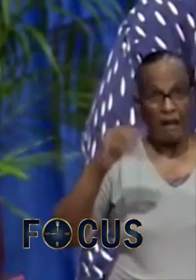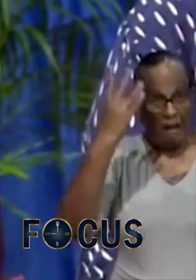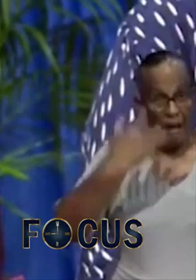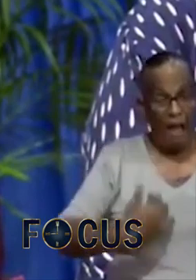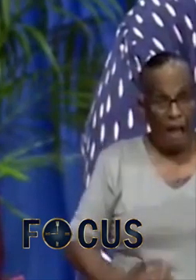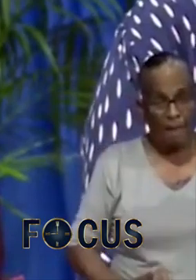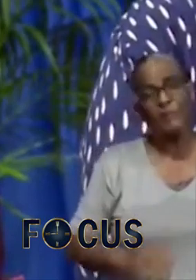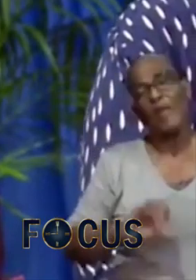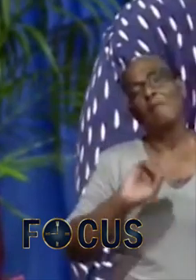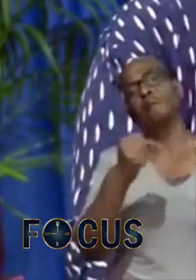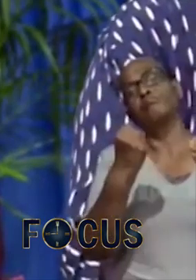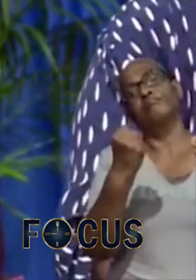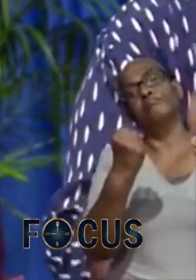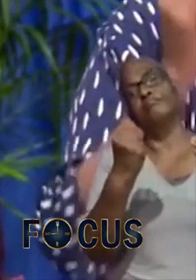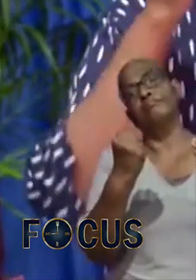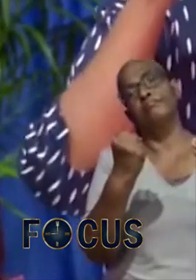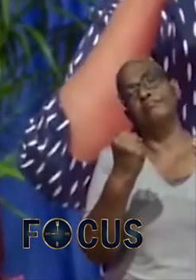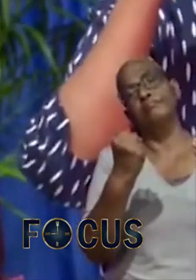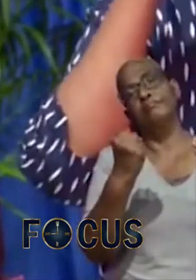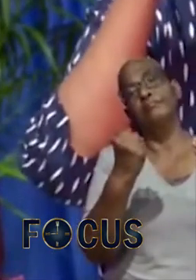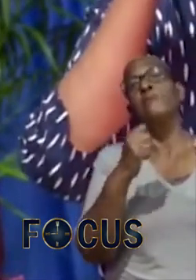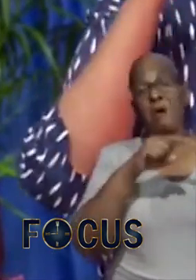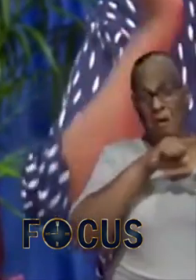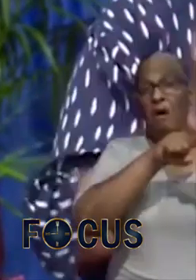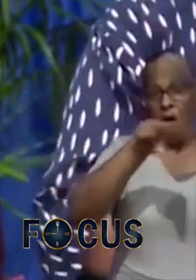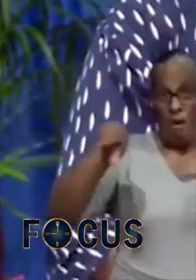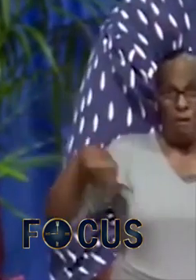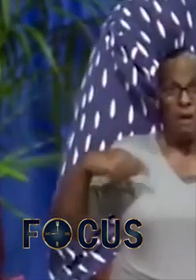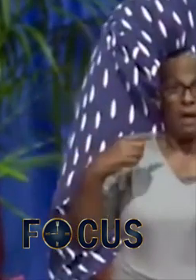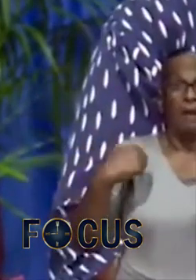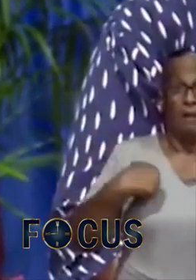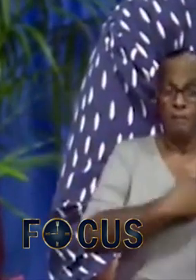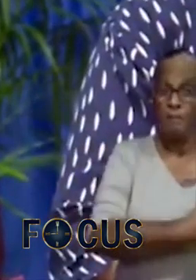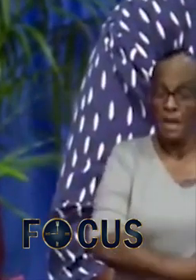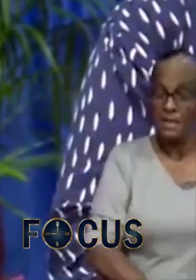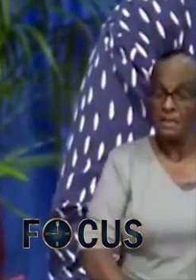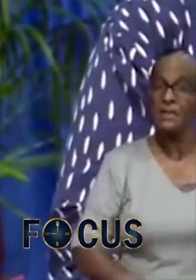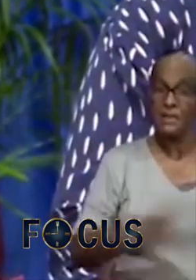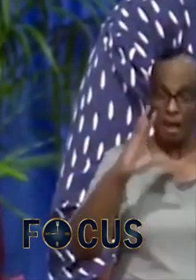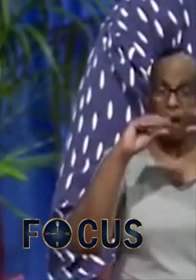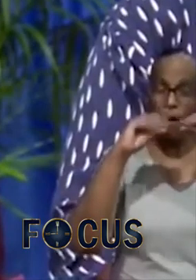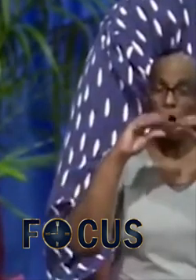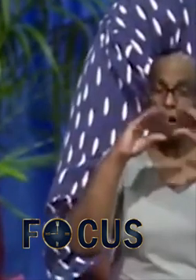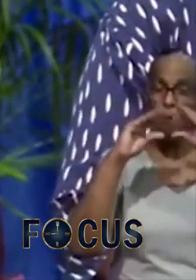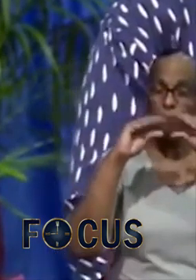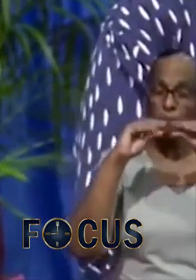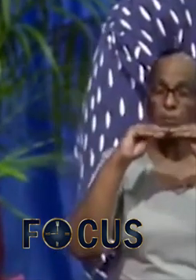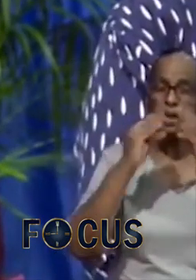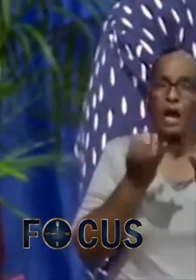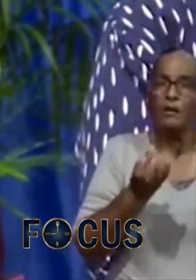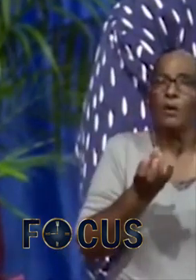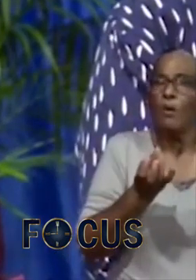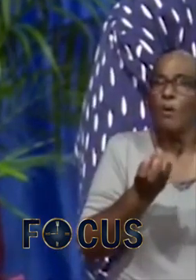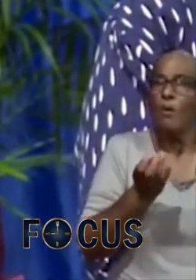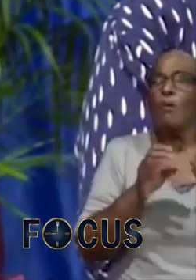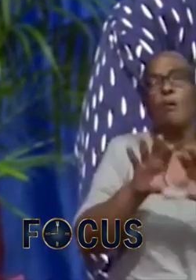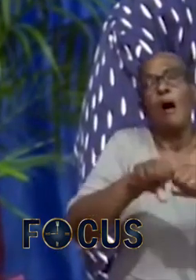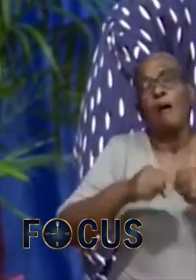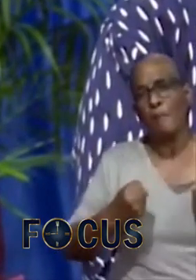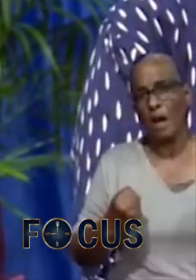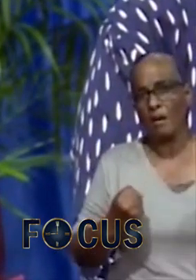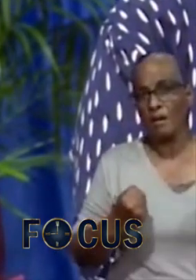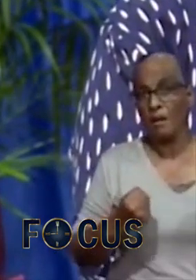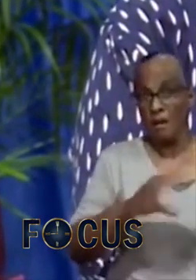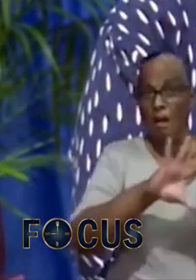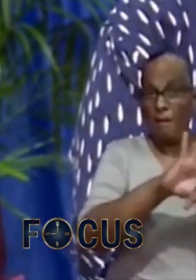China hebben we gesprekken gevoerd en we hebben deze vraag ook gesteld. Onze medisch